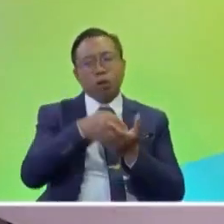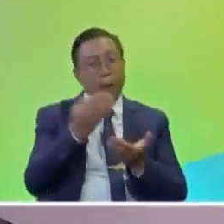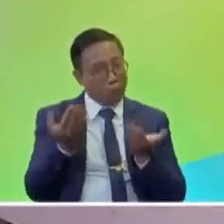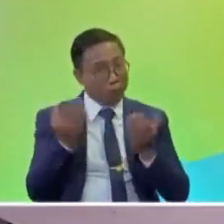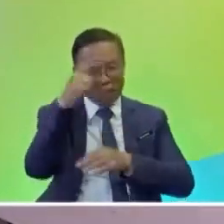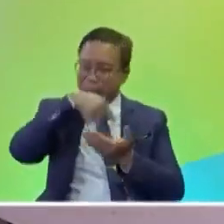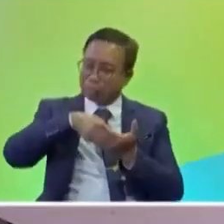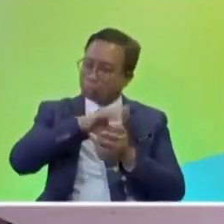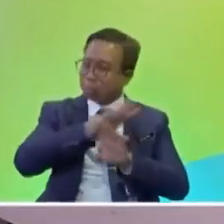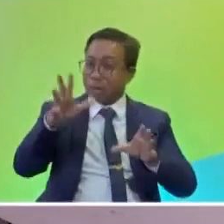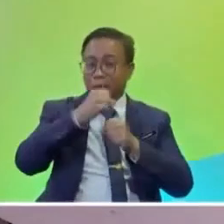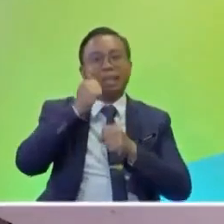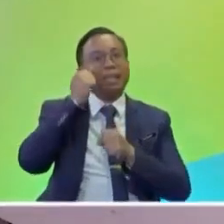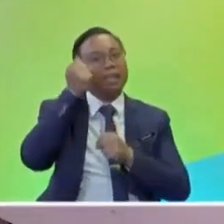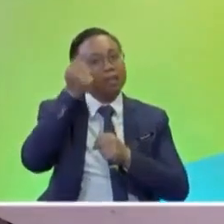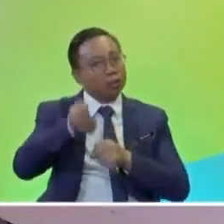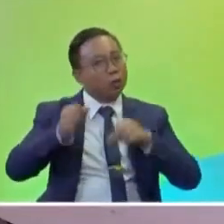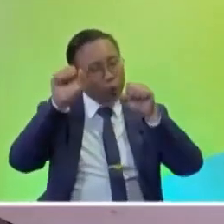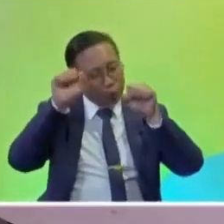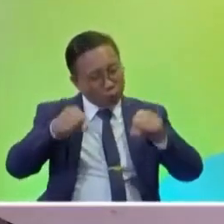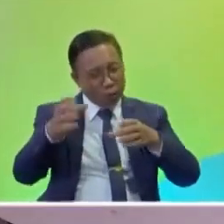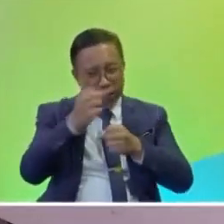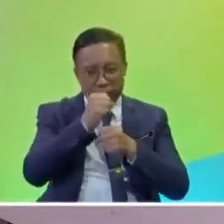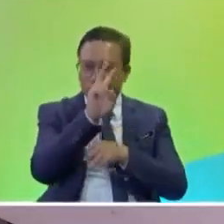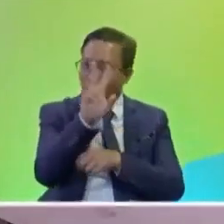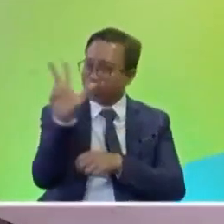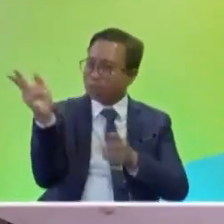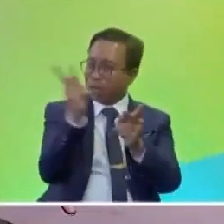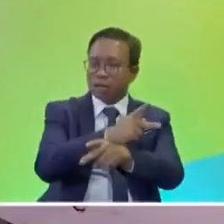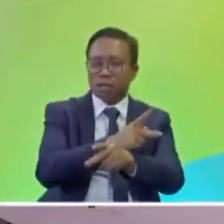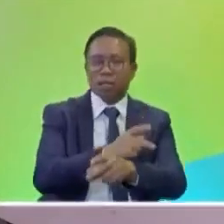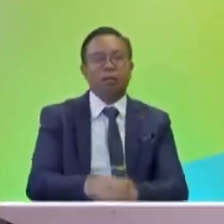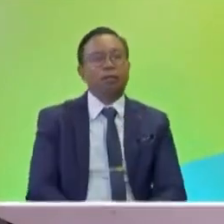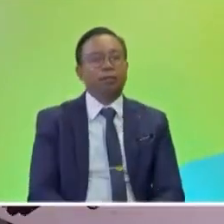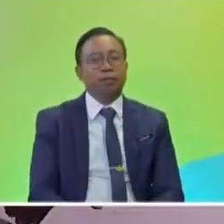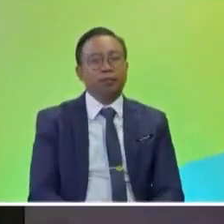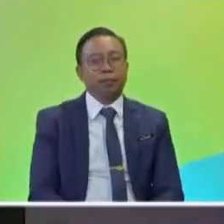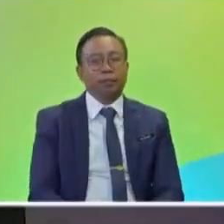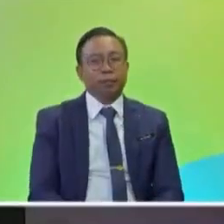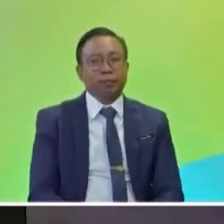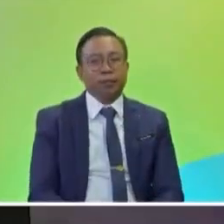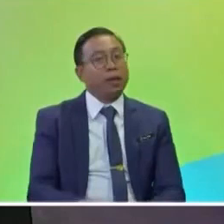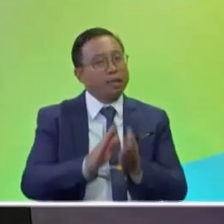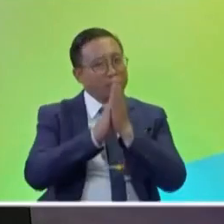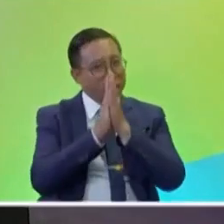tak dapat, besok dia akan dapat. Ataupun 2-3 kali pun belum tentu dapat. Ya, cikgu.